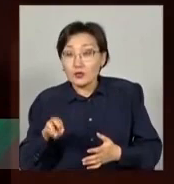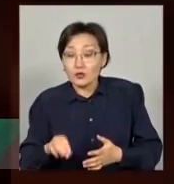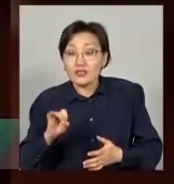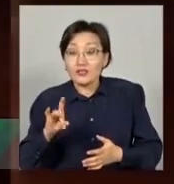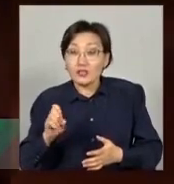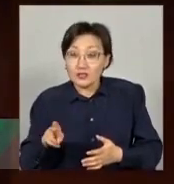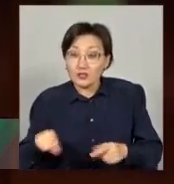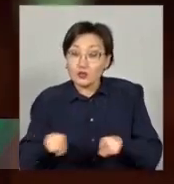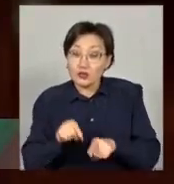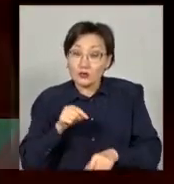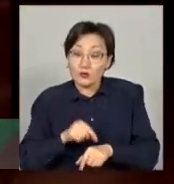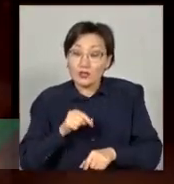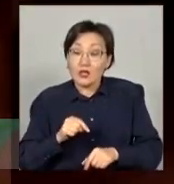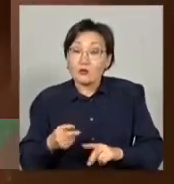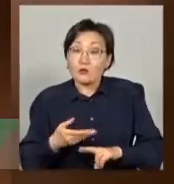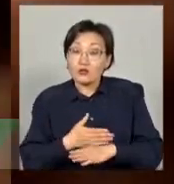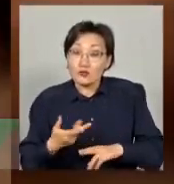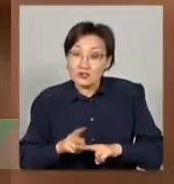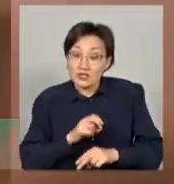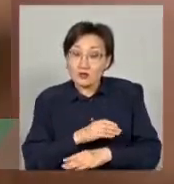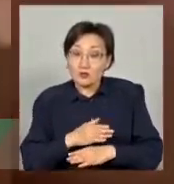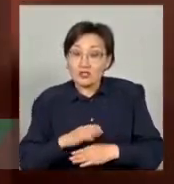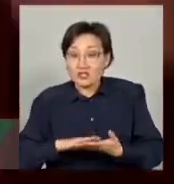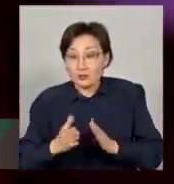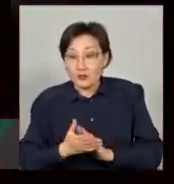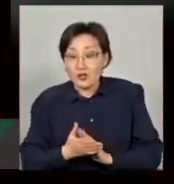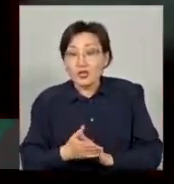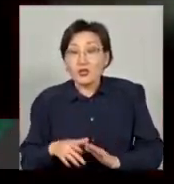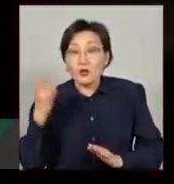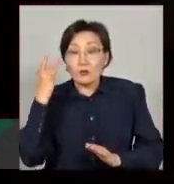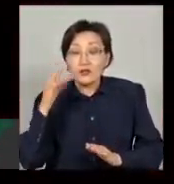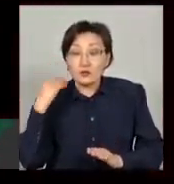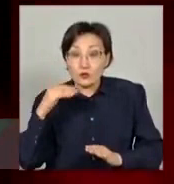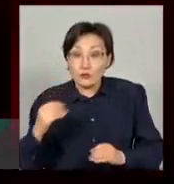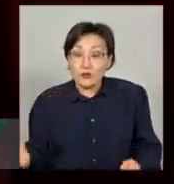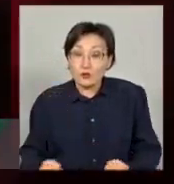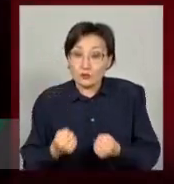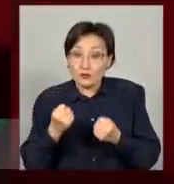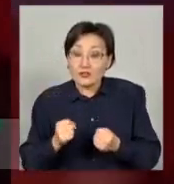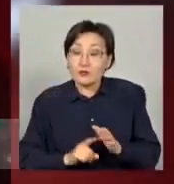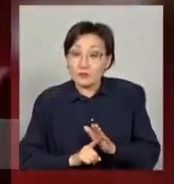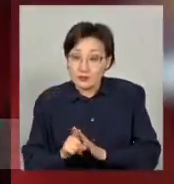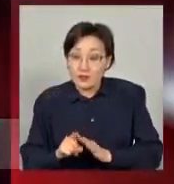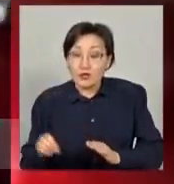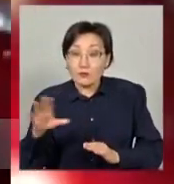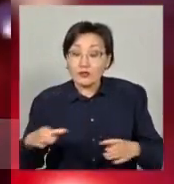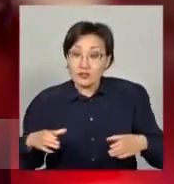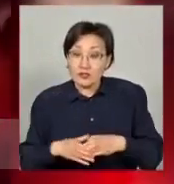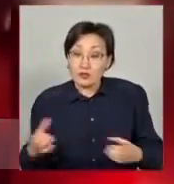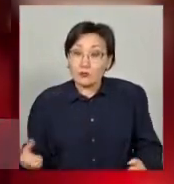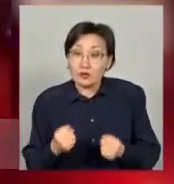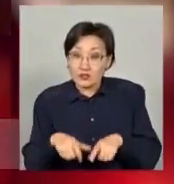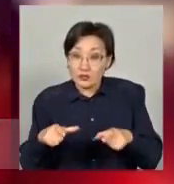сезілген. Дүйімелді дүр сілкіндірген жағдайдан соң НАТО Түркияны қолдауға күш жұмылдыруға кірісті. Одан бөлек Еуроодақ